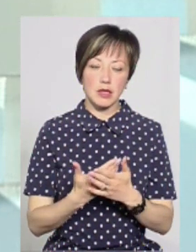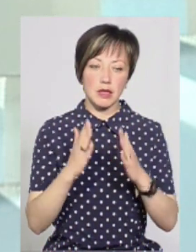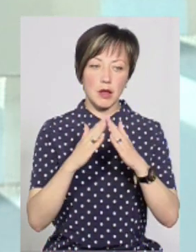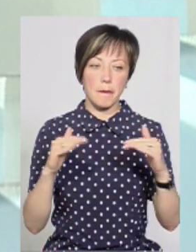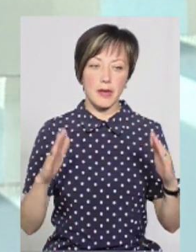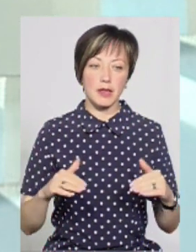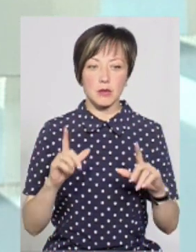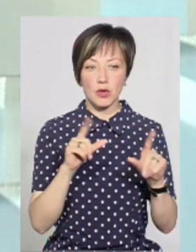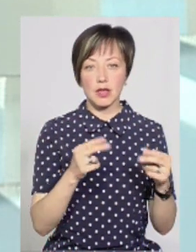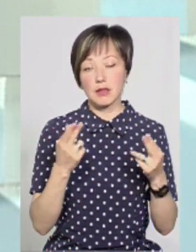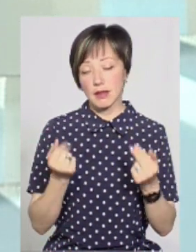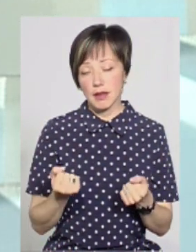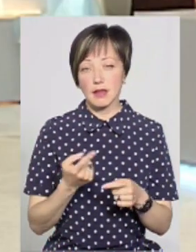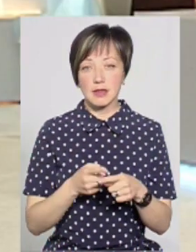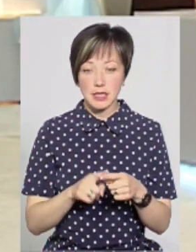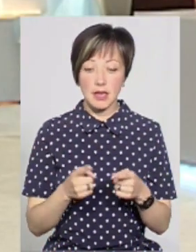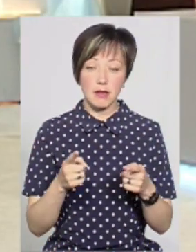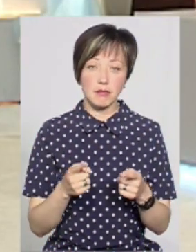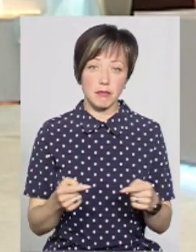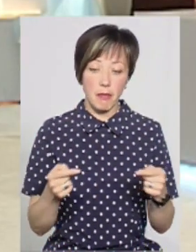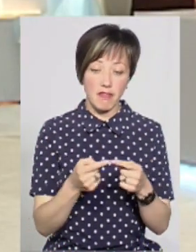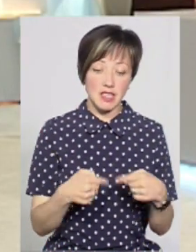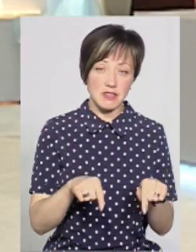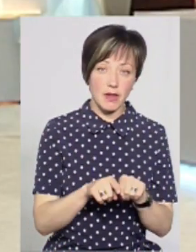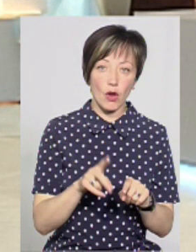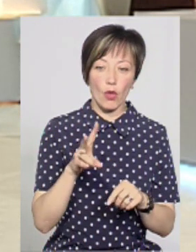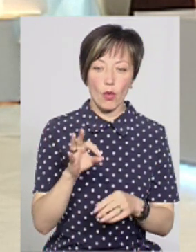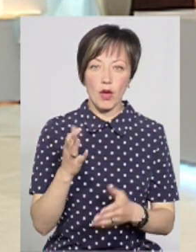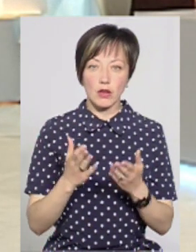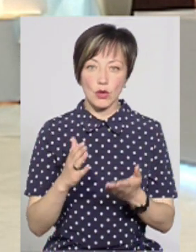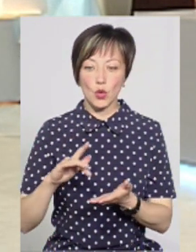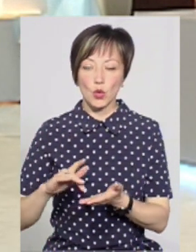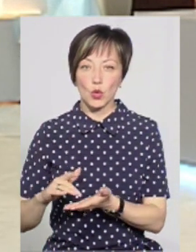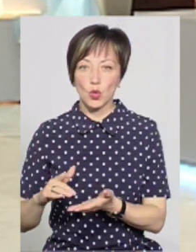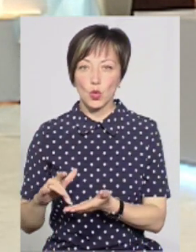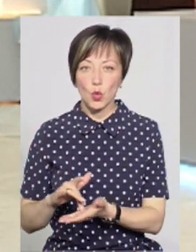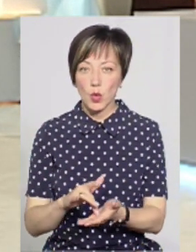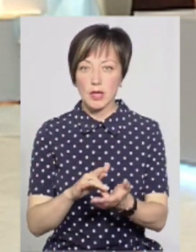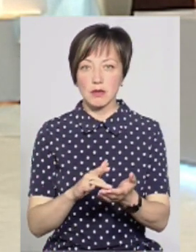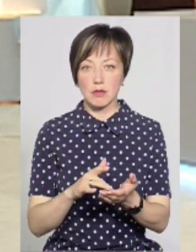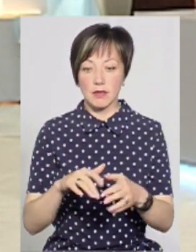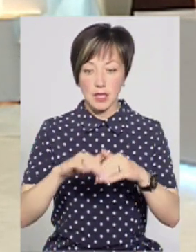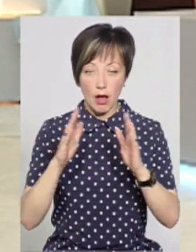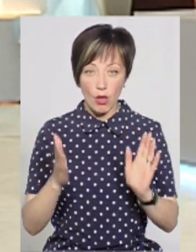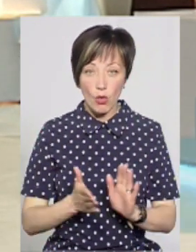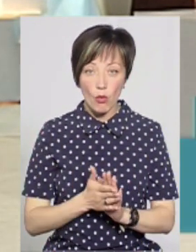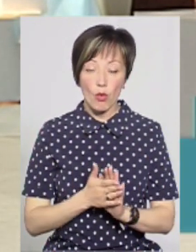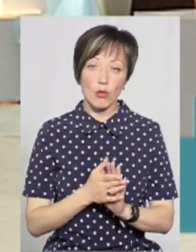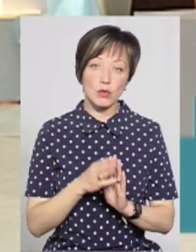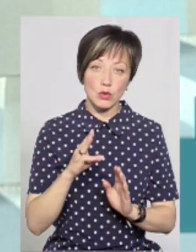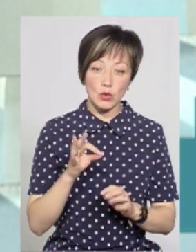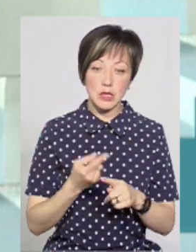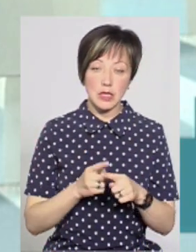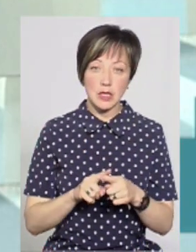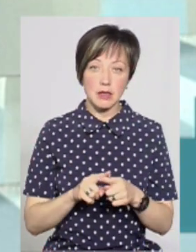і поїхати. Да, це теж якась сфера туризму, але якщо ми говоримо про туризм як про явище чи про продукт, то